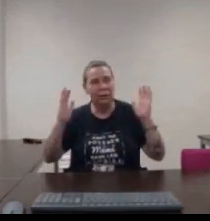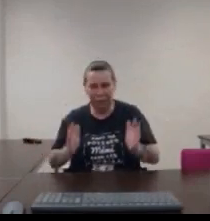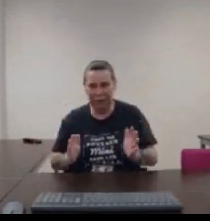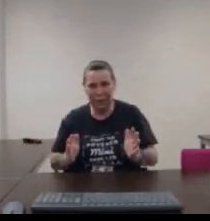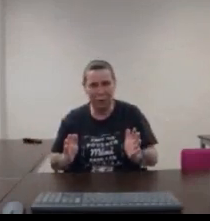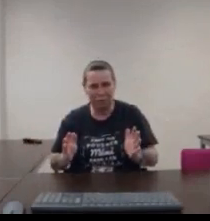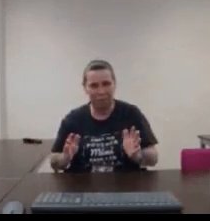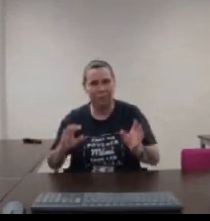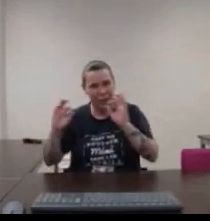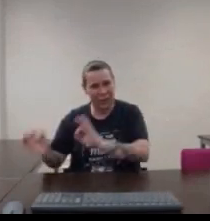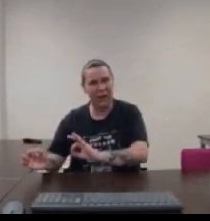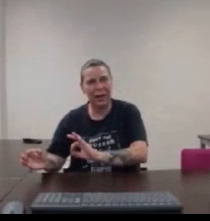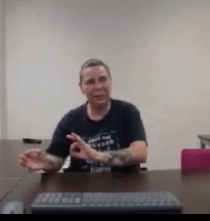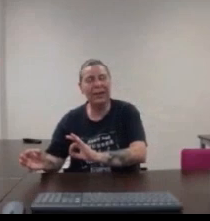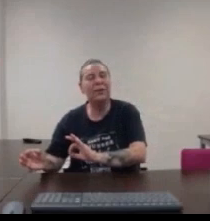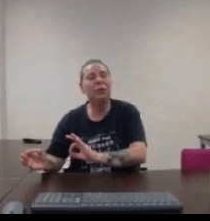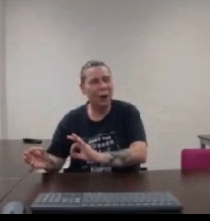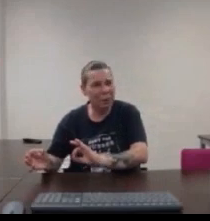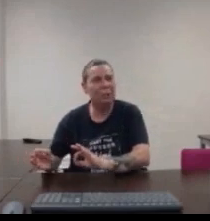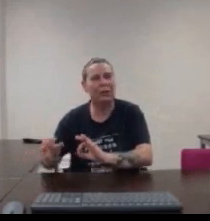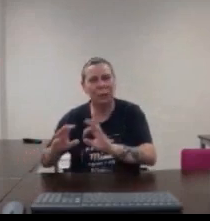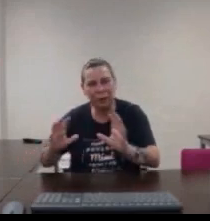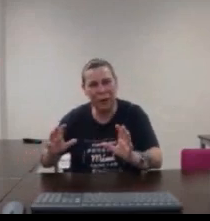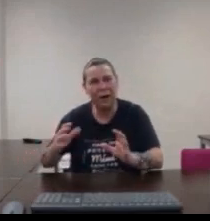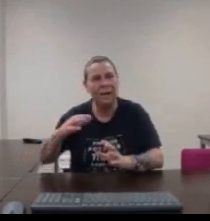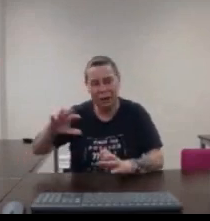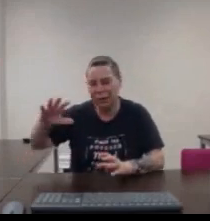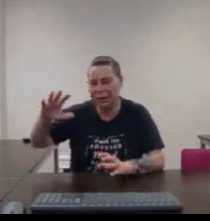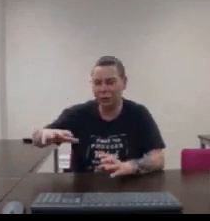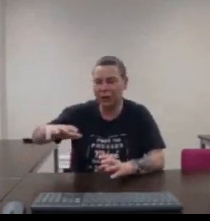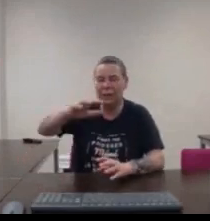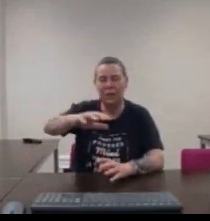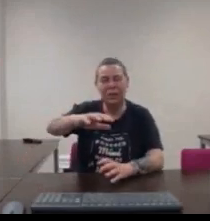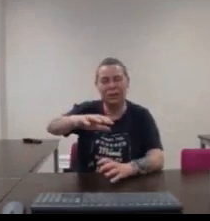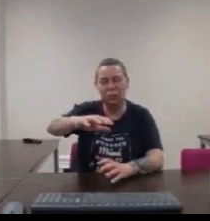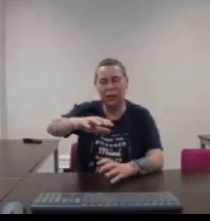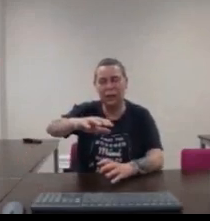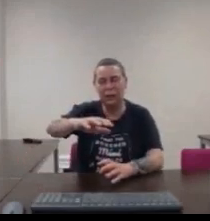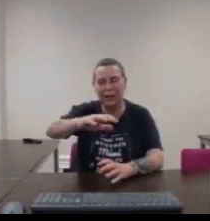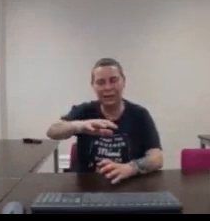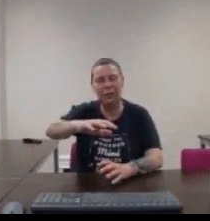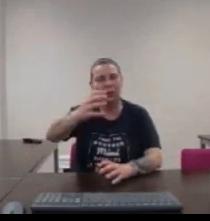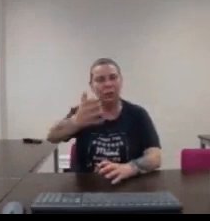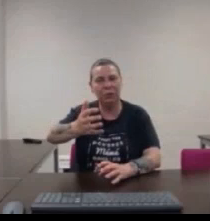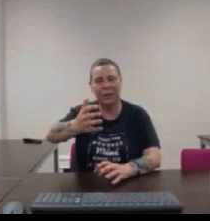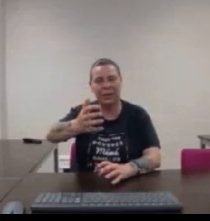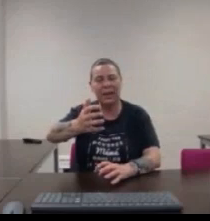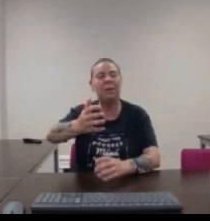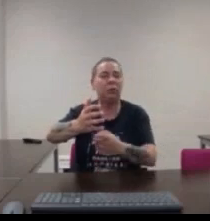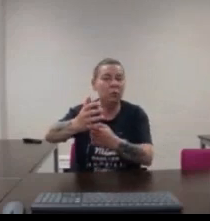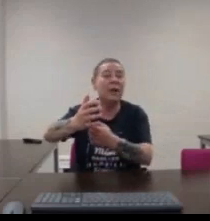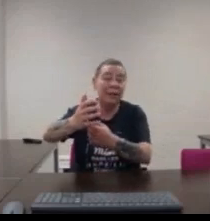reste, testez d'abord et validez ou non après. Parce que parfois, des gens qui étaient bien avec des souris classiques qui ont voulu